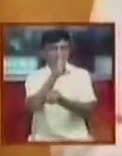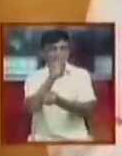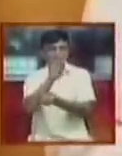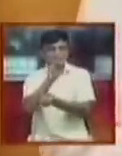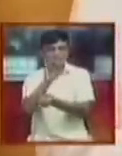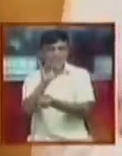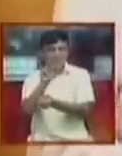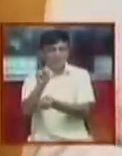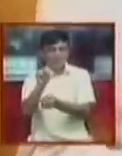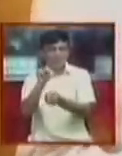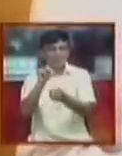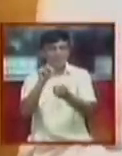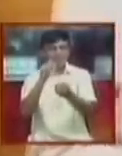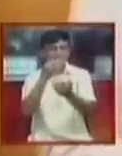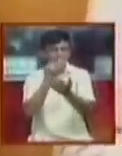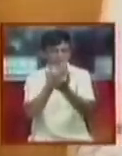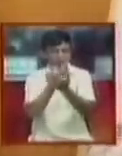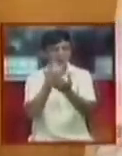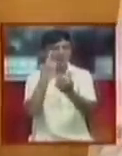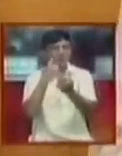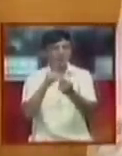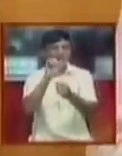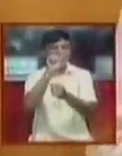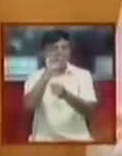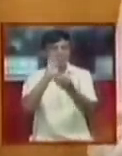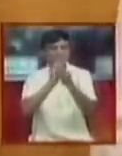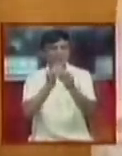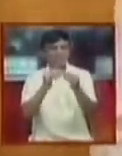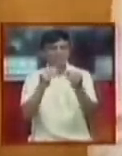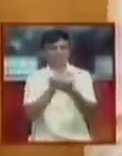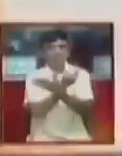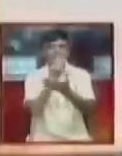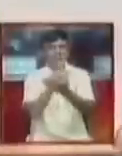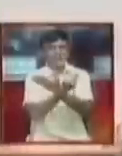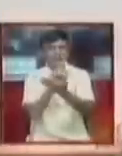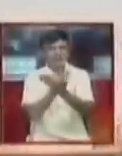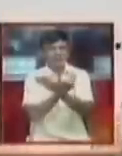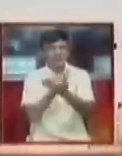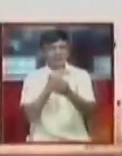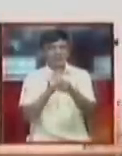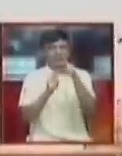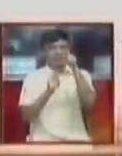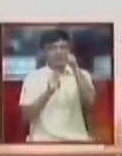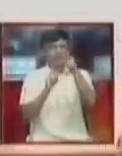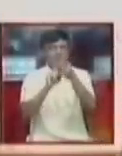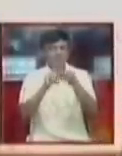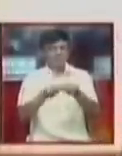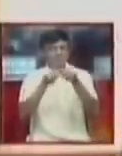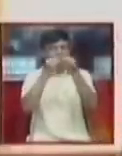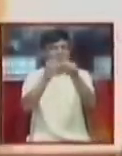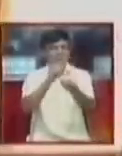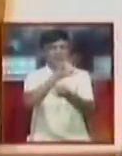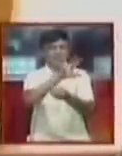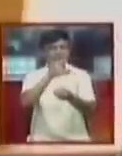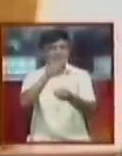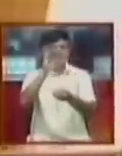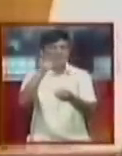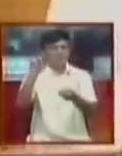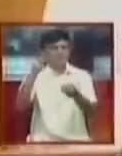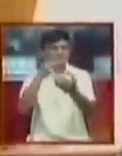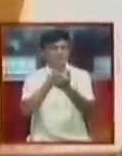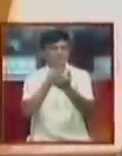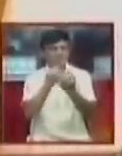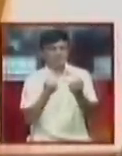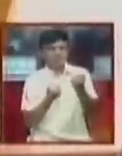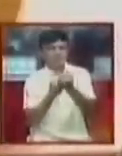28 bilyong piso para sa AFP Modernization Program. Abutan na nito ang 33 bilyong pisong pondo na ipinagkaloob